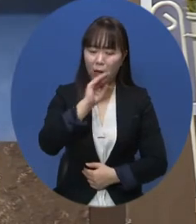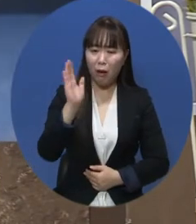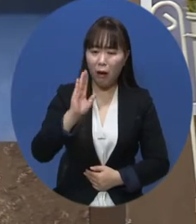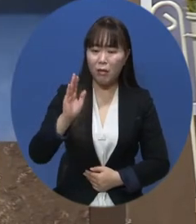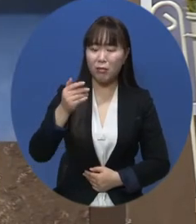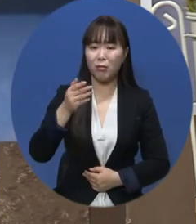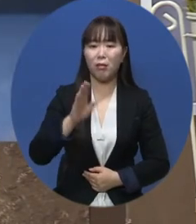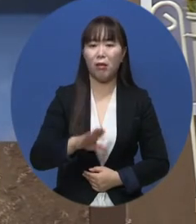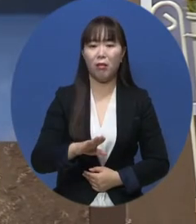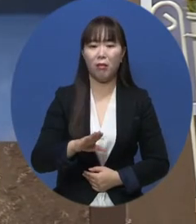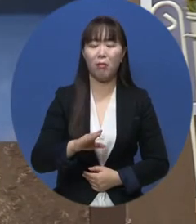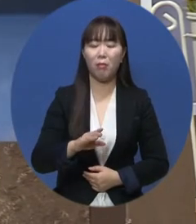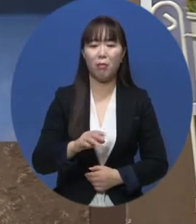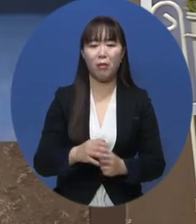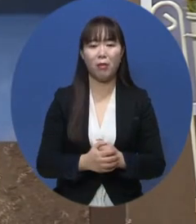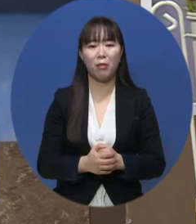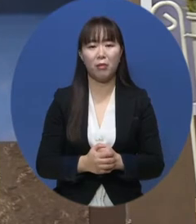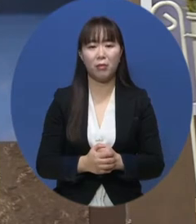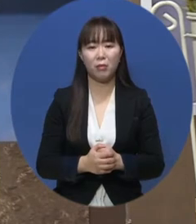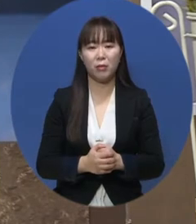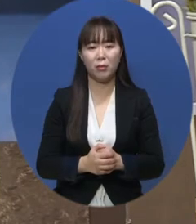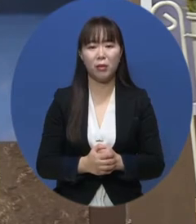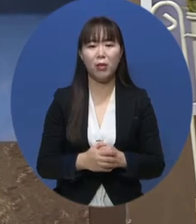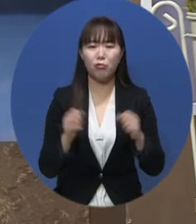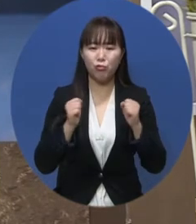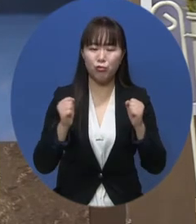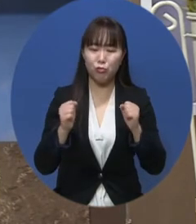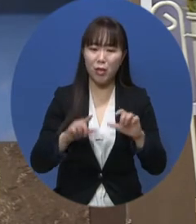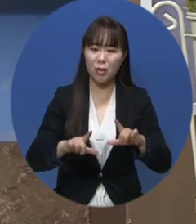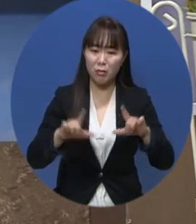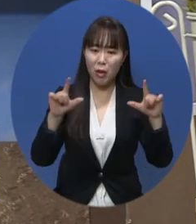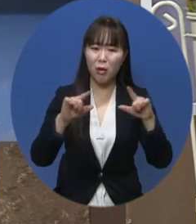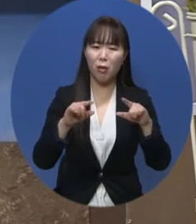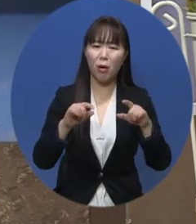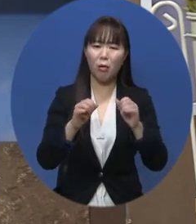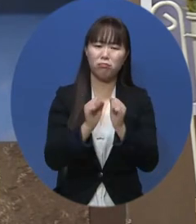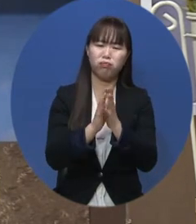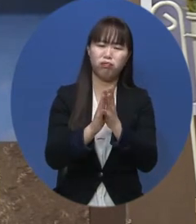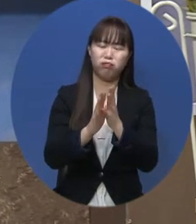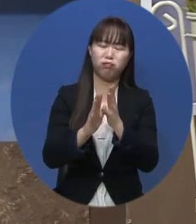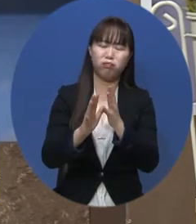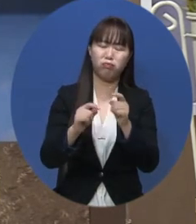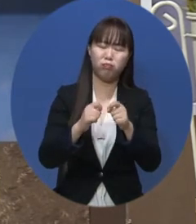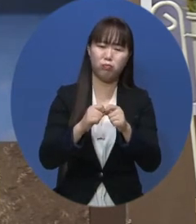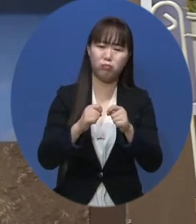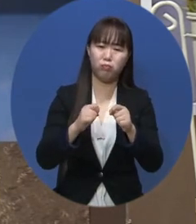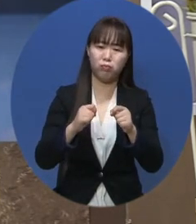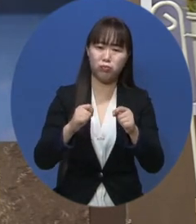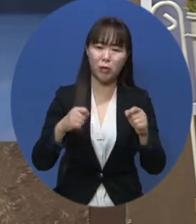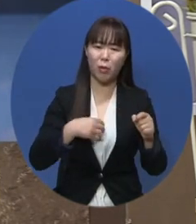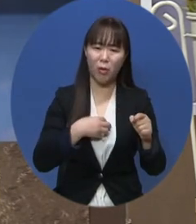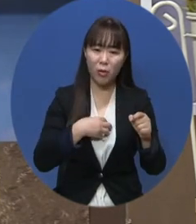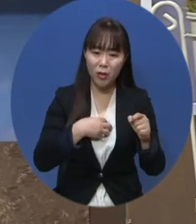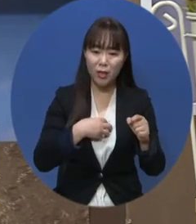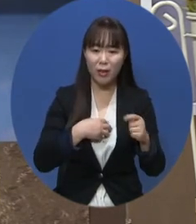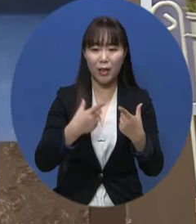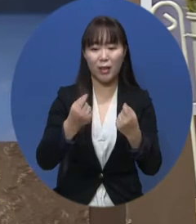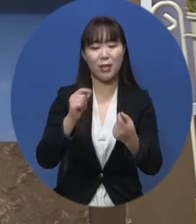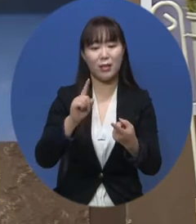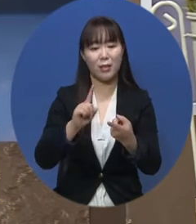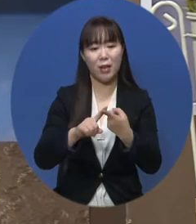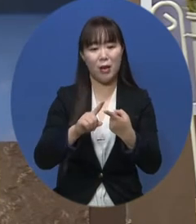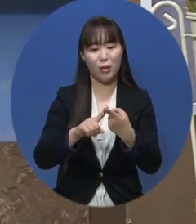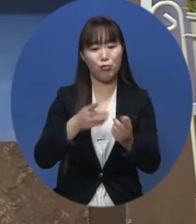좀 안 좋으신 노인분들도 많이 계신데 네. 그 추운 날씨에 오랫동안 줄을 서야 해서 이런 부분이 염려된다 그런 뉴스를 제가 접한